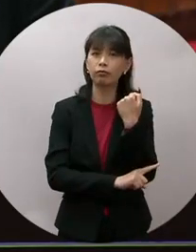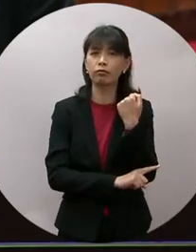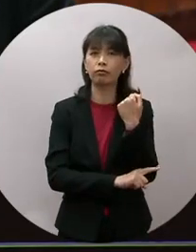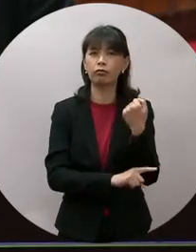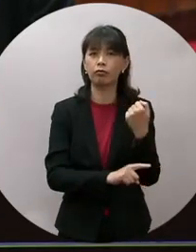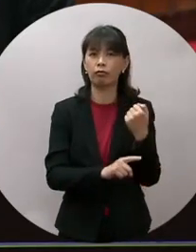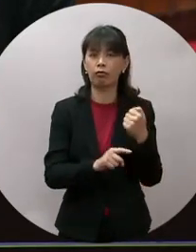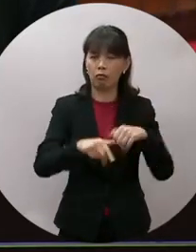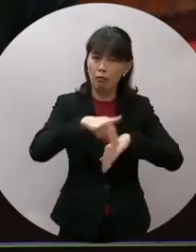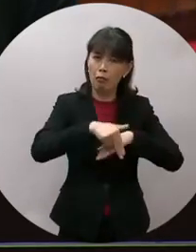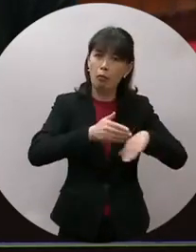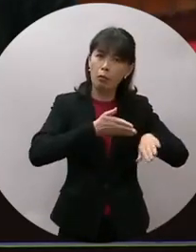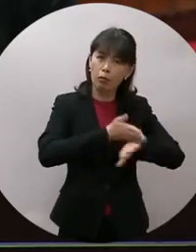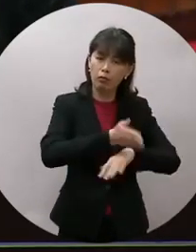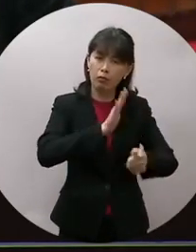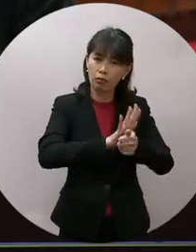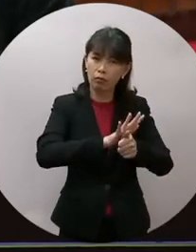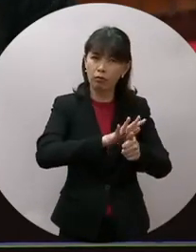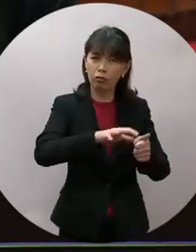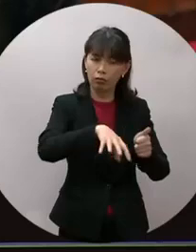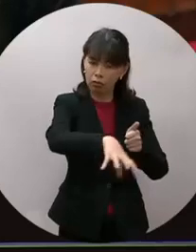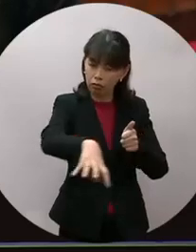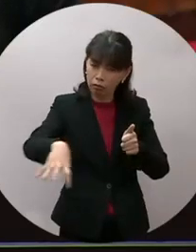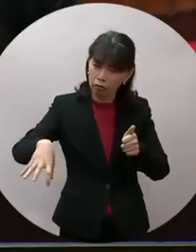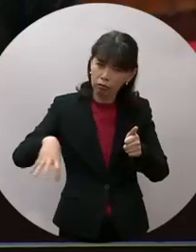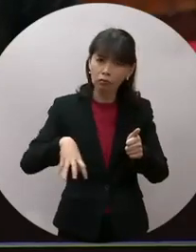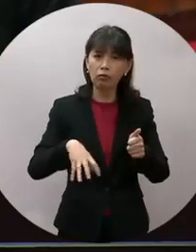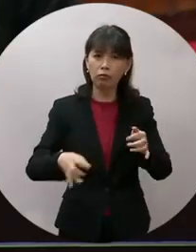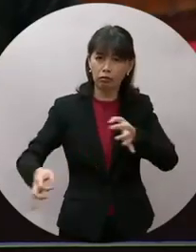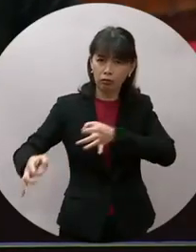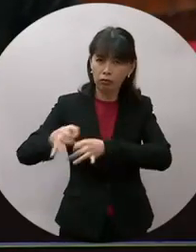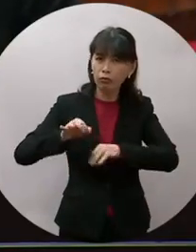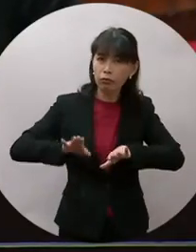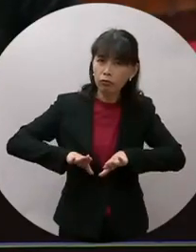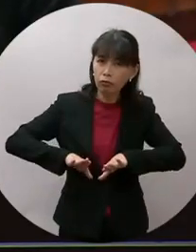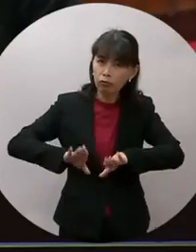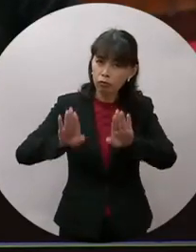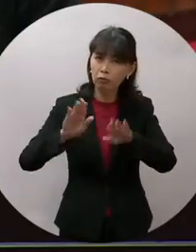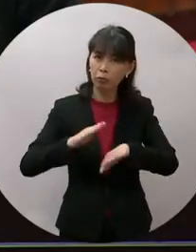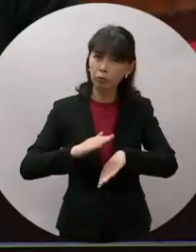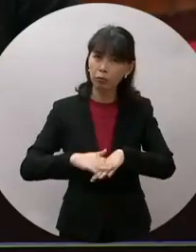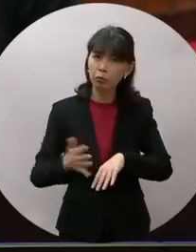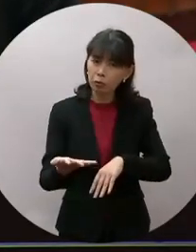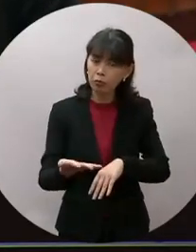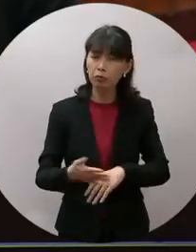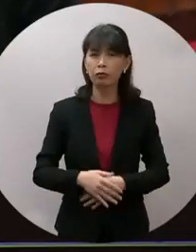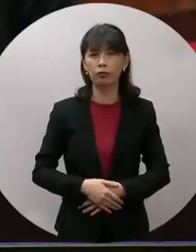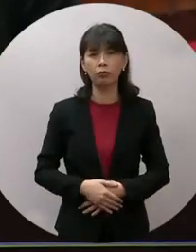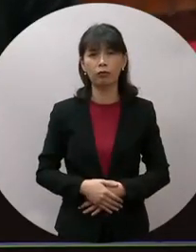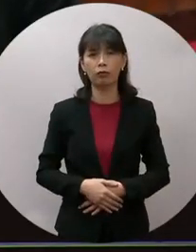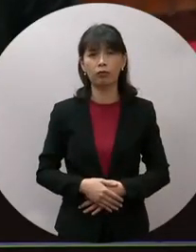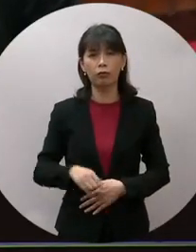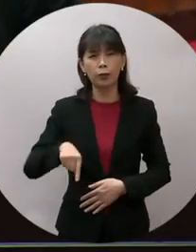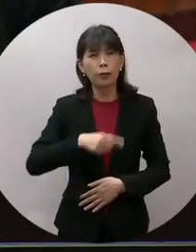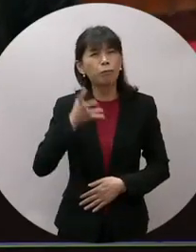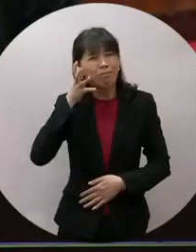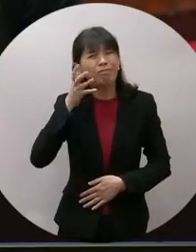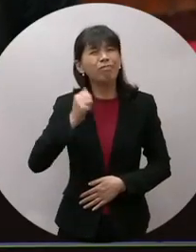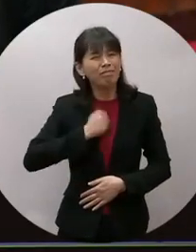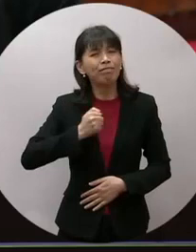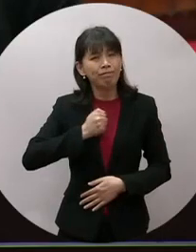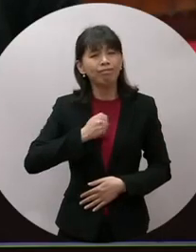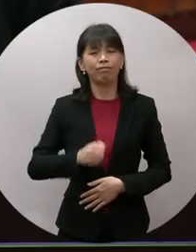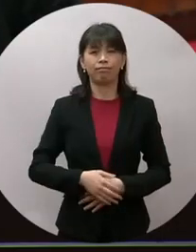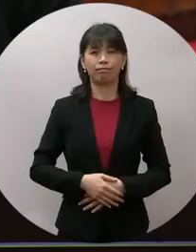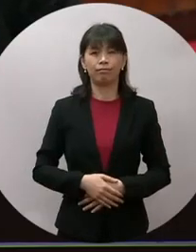动我们当地整体的产业发展，我们能够面对的产业链的结构部分是什么，这个都是我们很希望的。